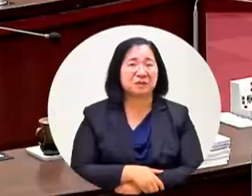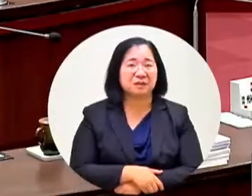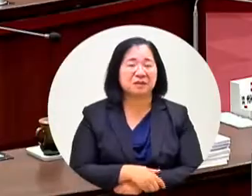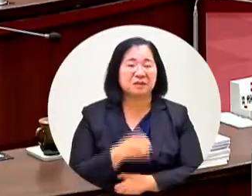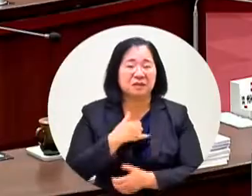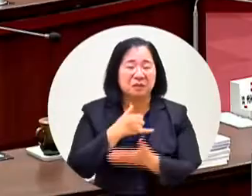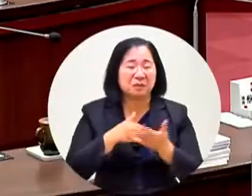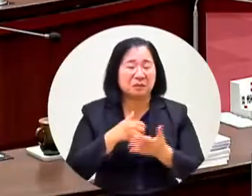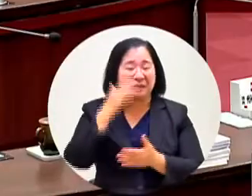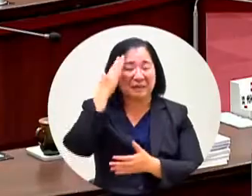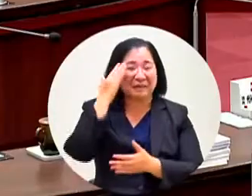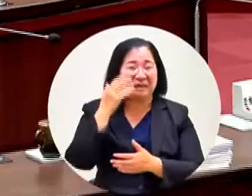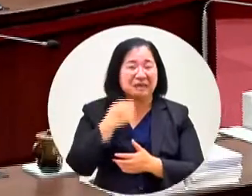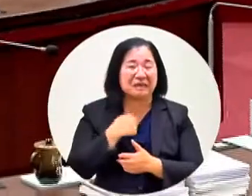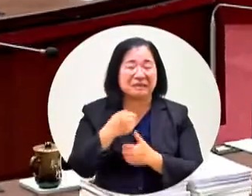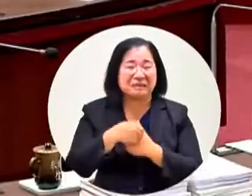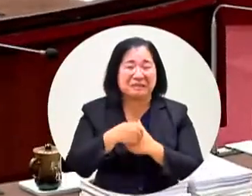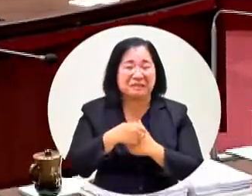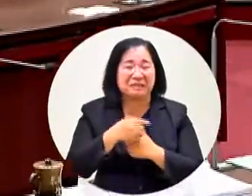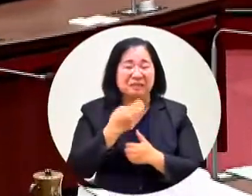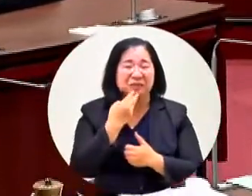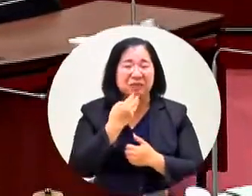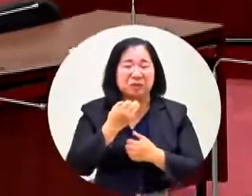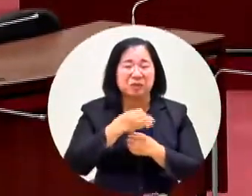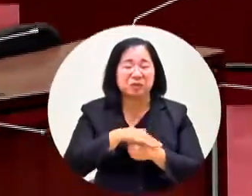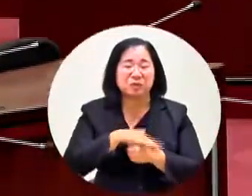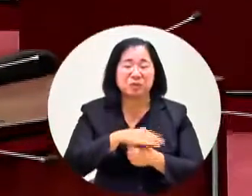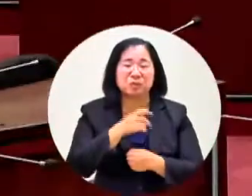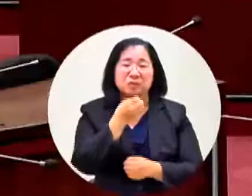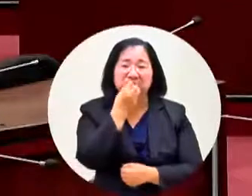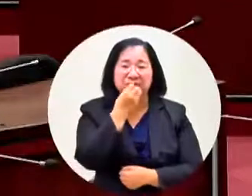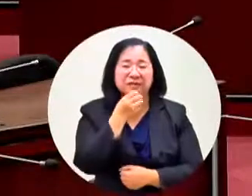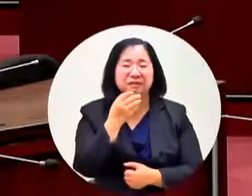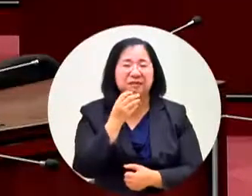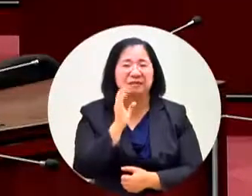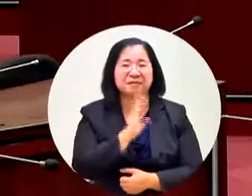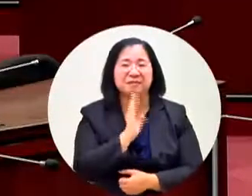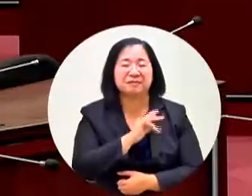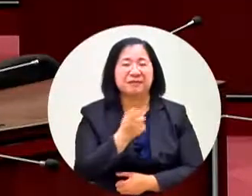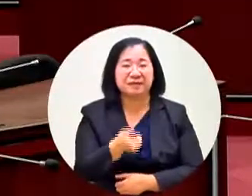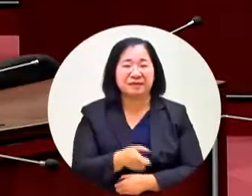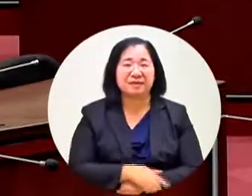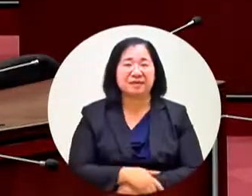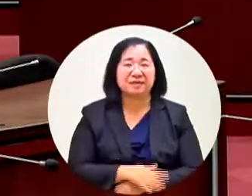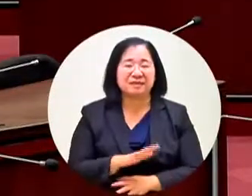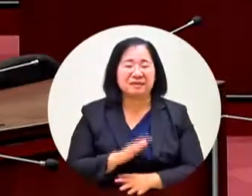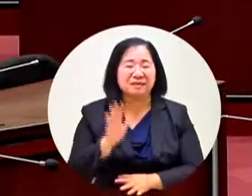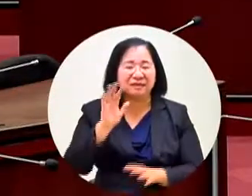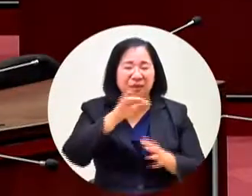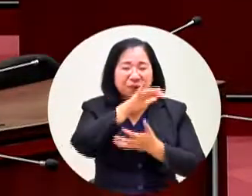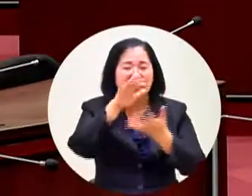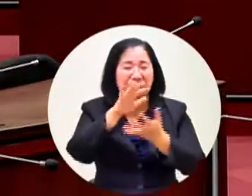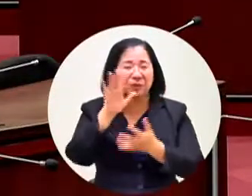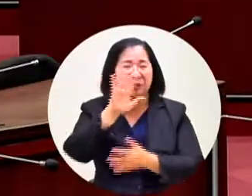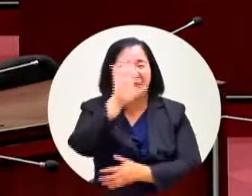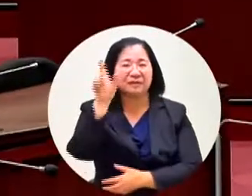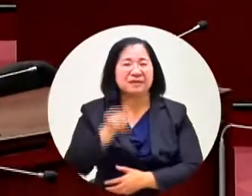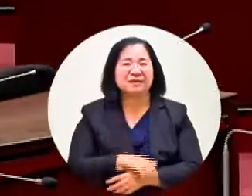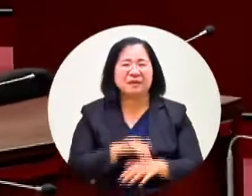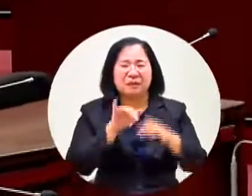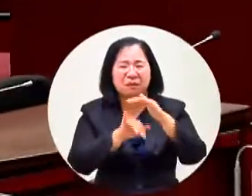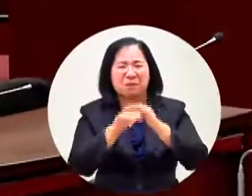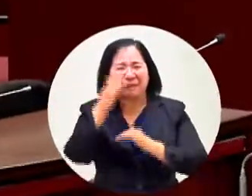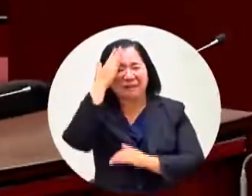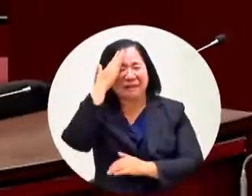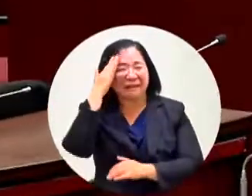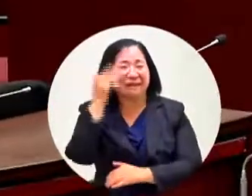待会市长再给你，因为这个我们联合质询的时间有限哦，我们就不耽误。待会您最后，主席是不是在让我们的韩市